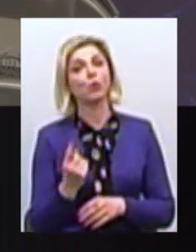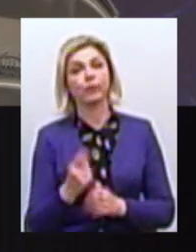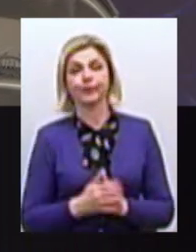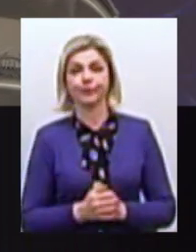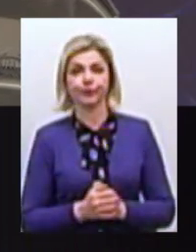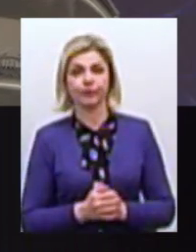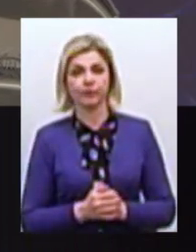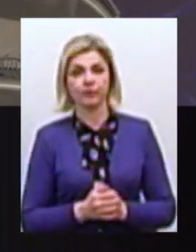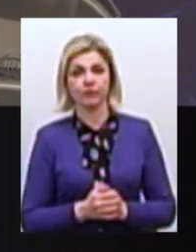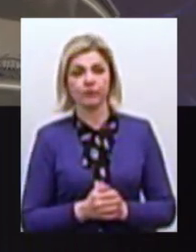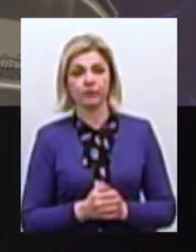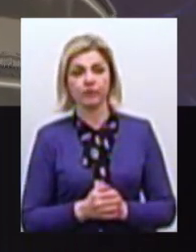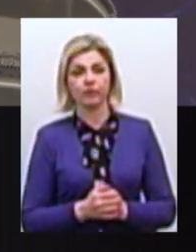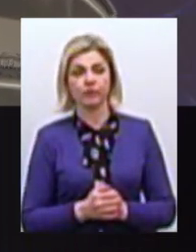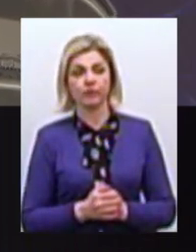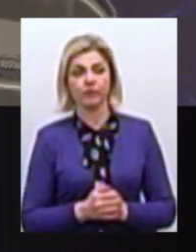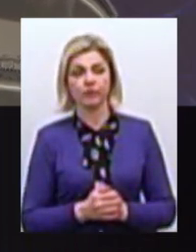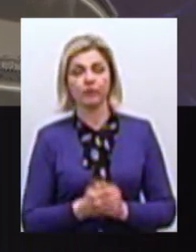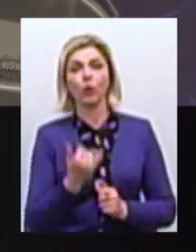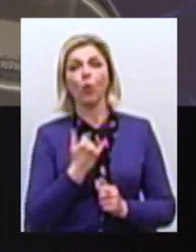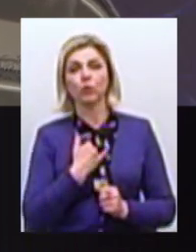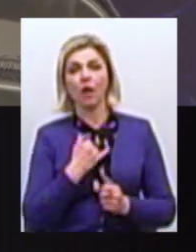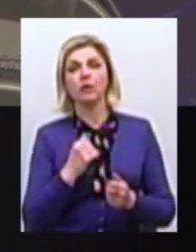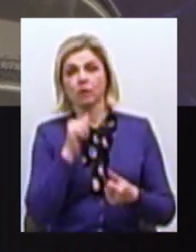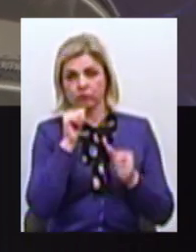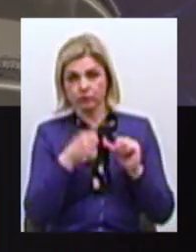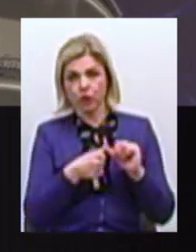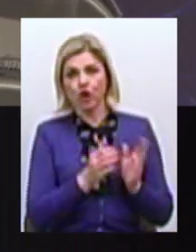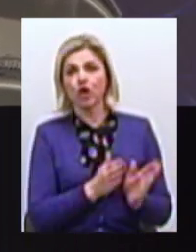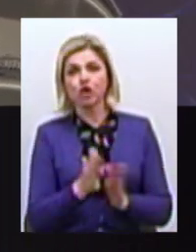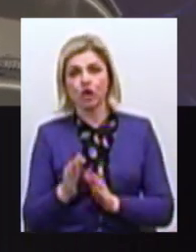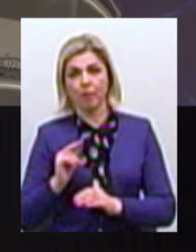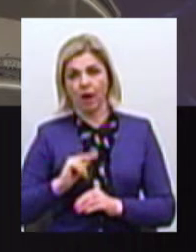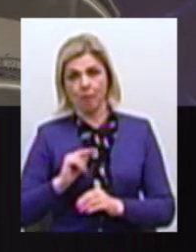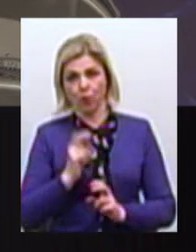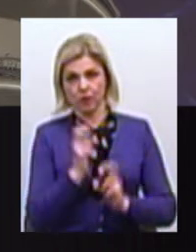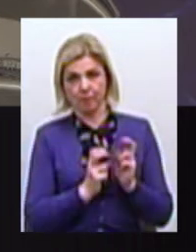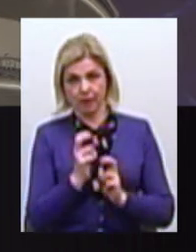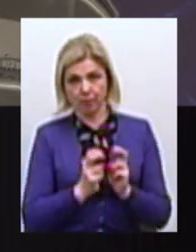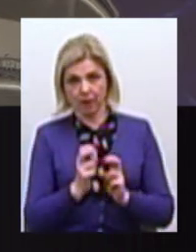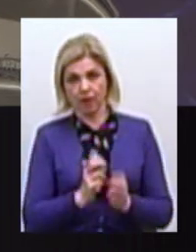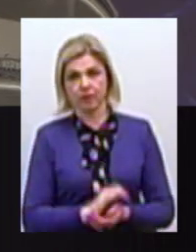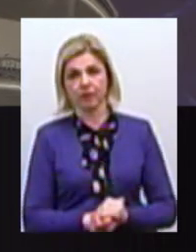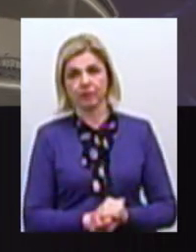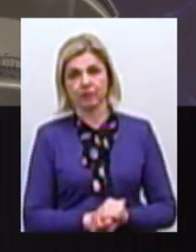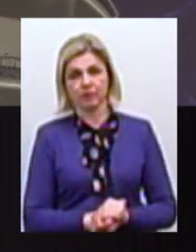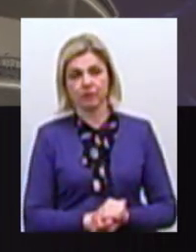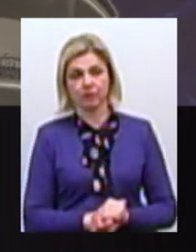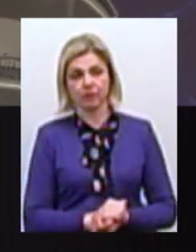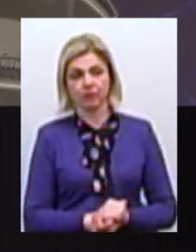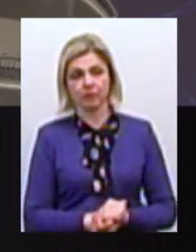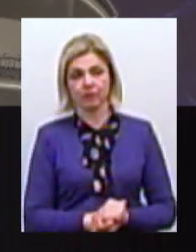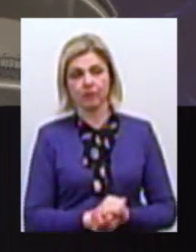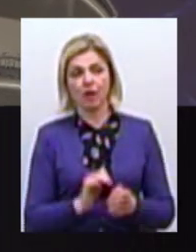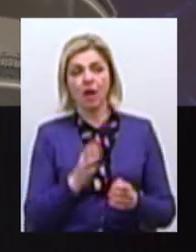що у нас встановлений режим роботи підприємства. І, скажімо так... Тобто в певний